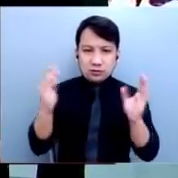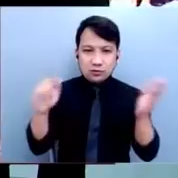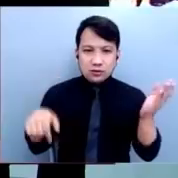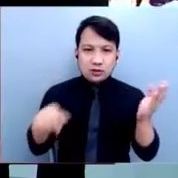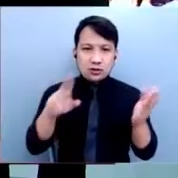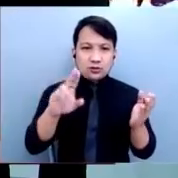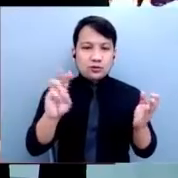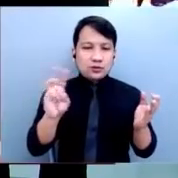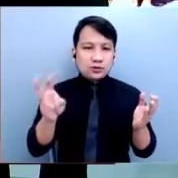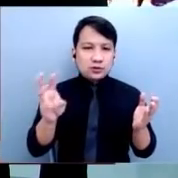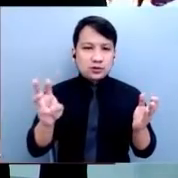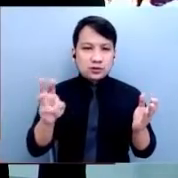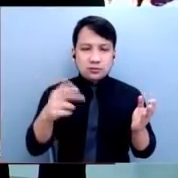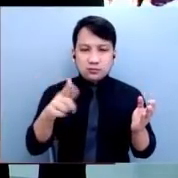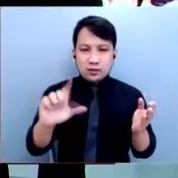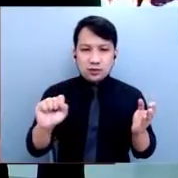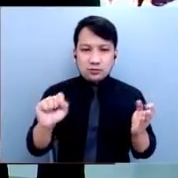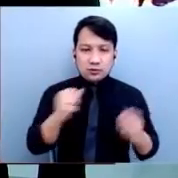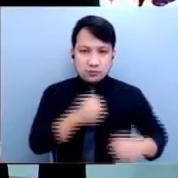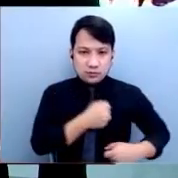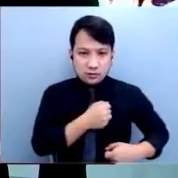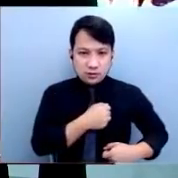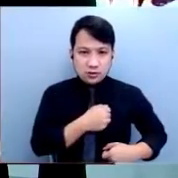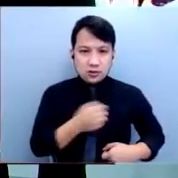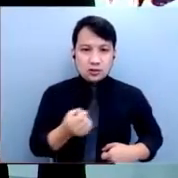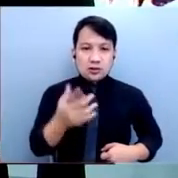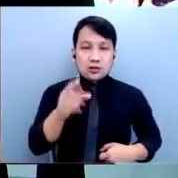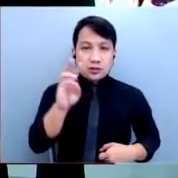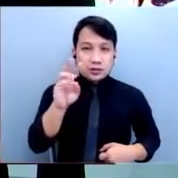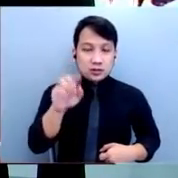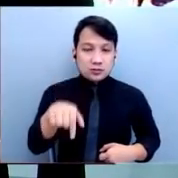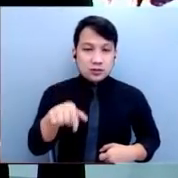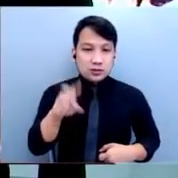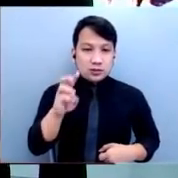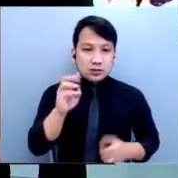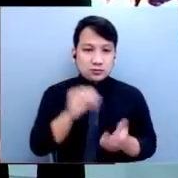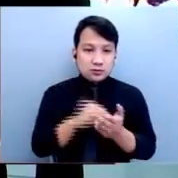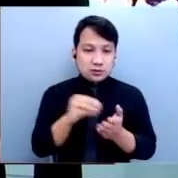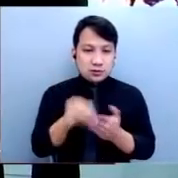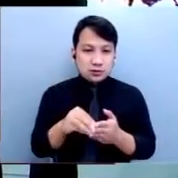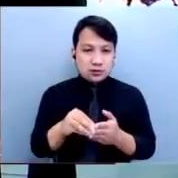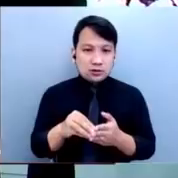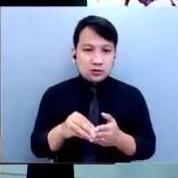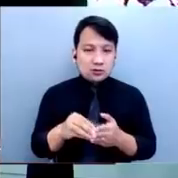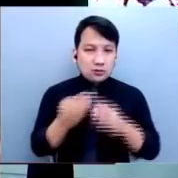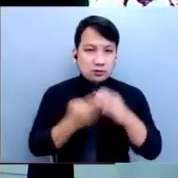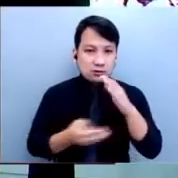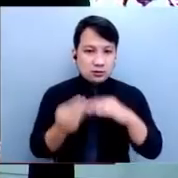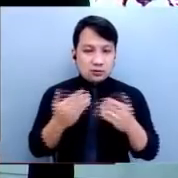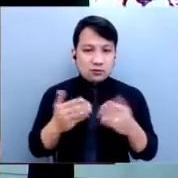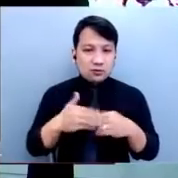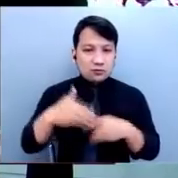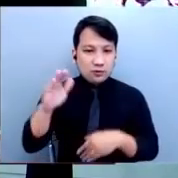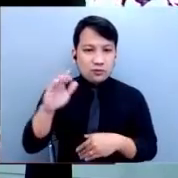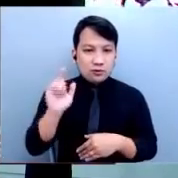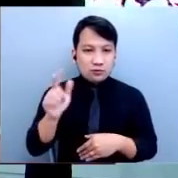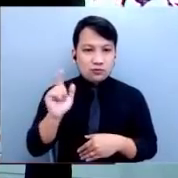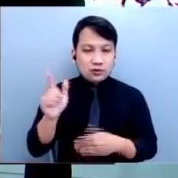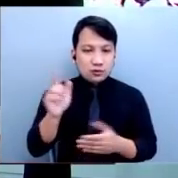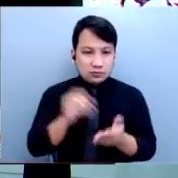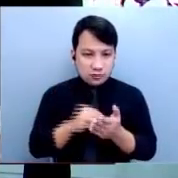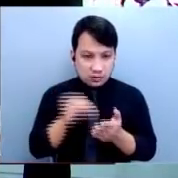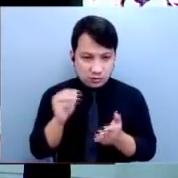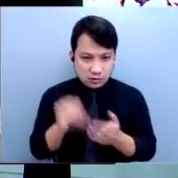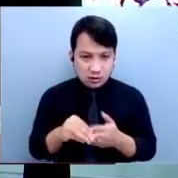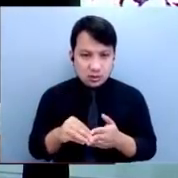UH-60 Black Hawk na gamit ng military na may price tag na $6 million para sa pinaka-basic, hanggang $20 million naman para sa